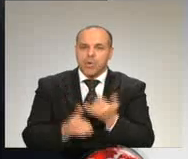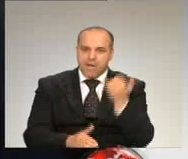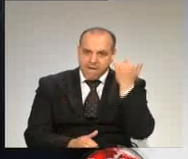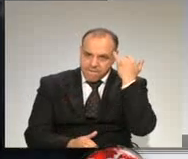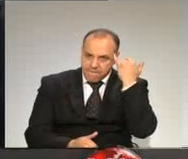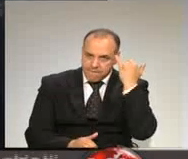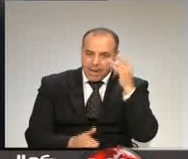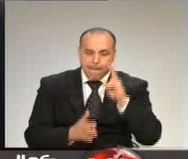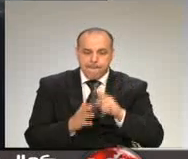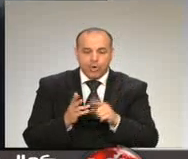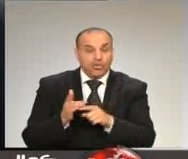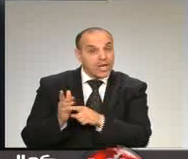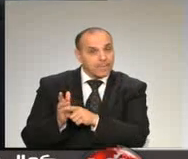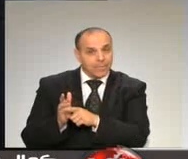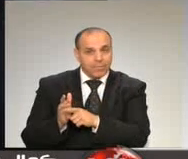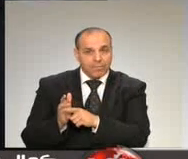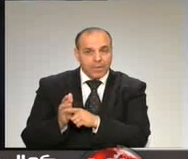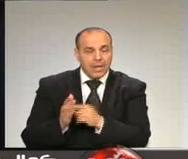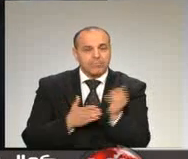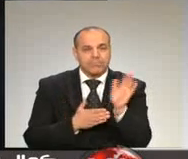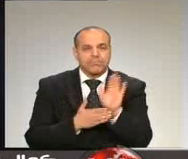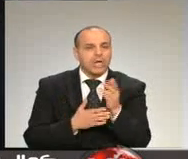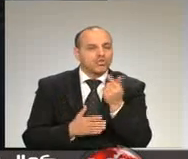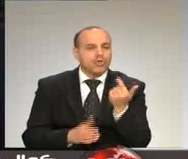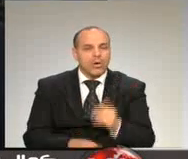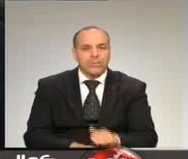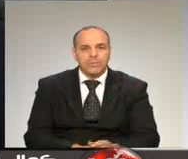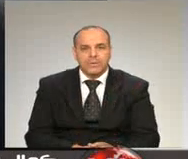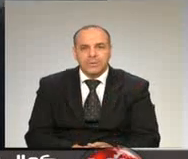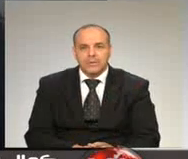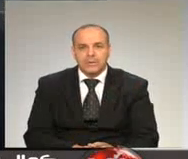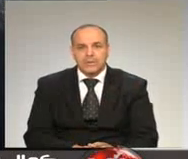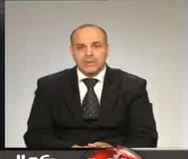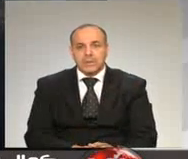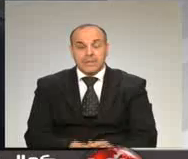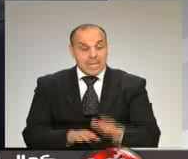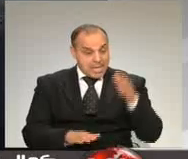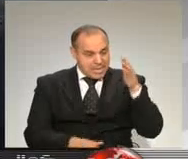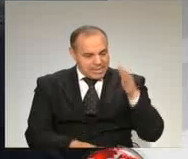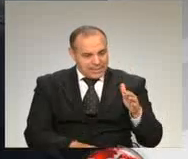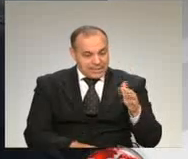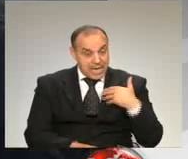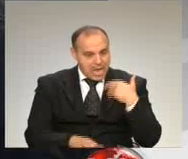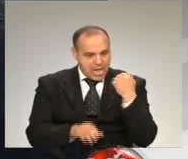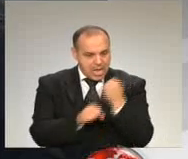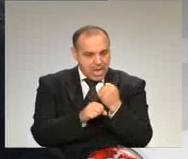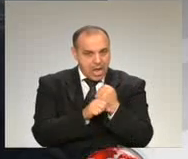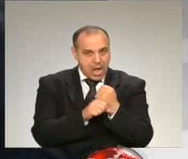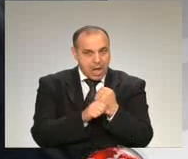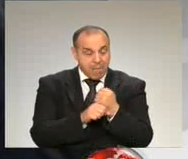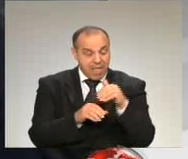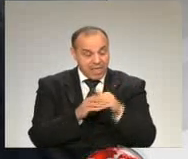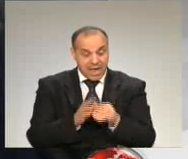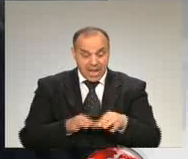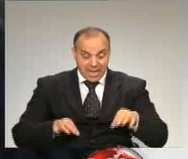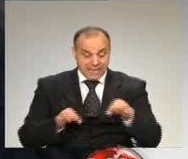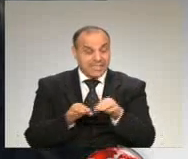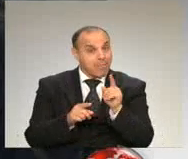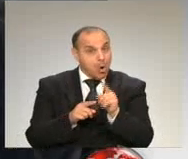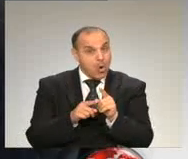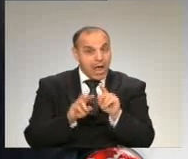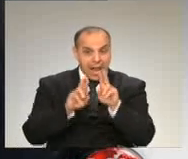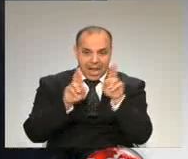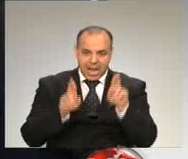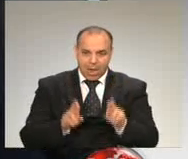نوعي باعتبار أنه يتمثل بالأساس في جعل الطفل يعمل ويشتغل داخل القسم على